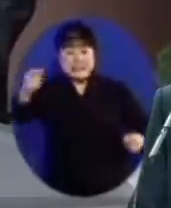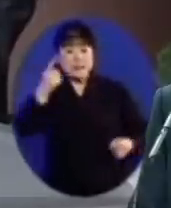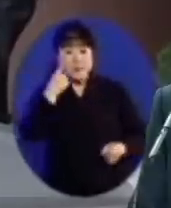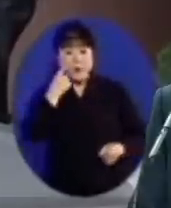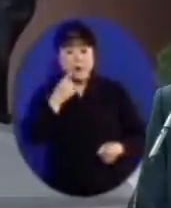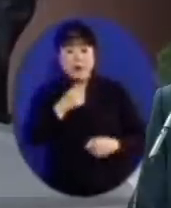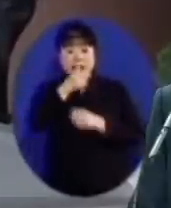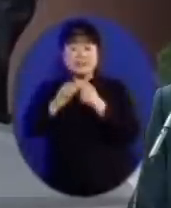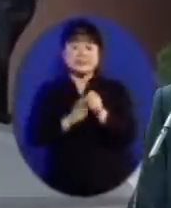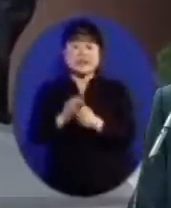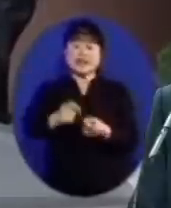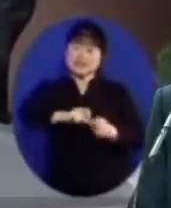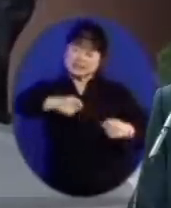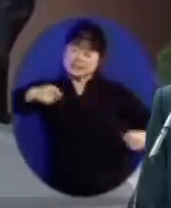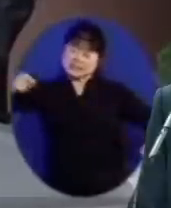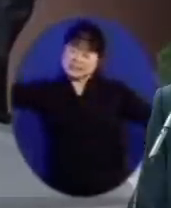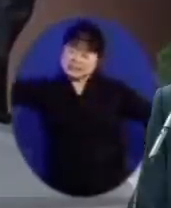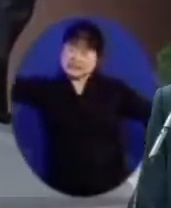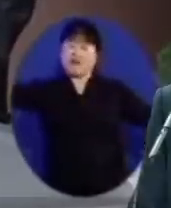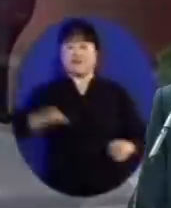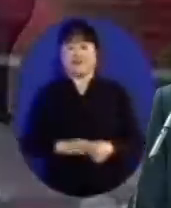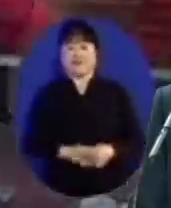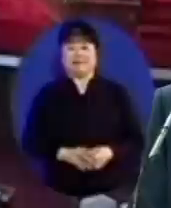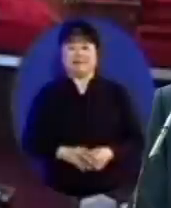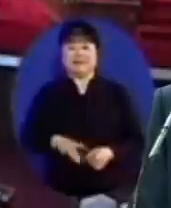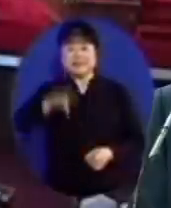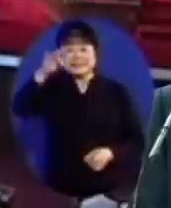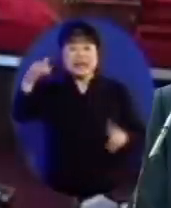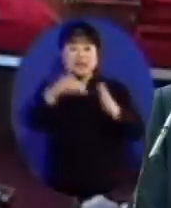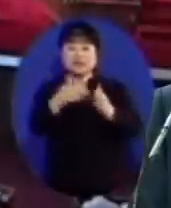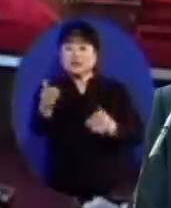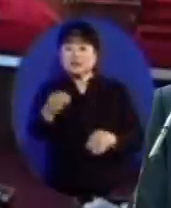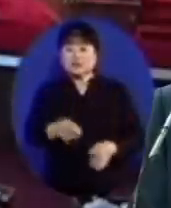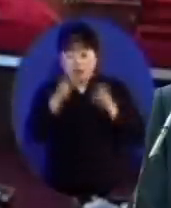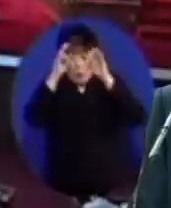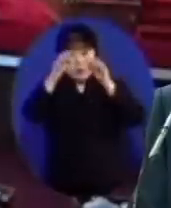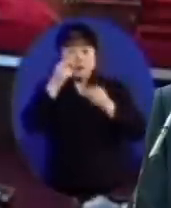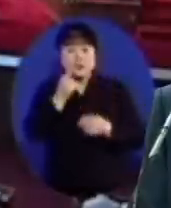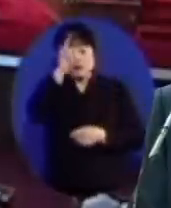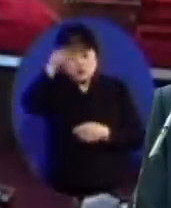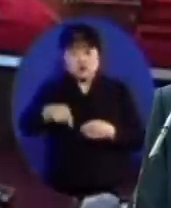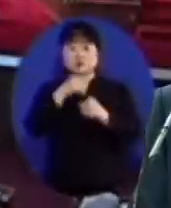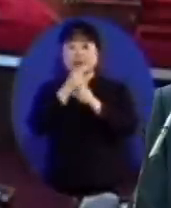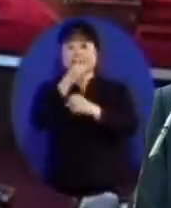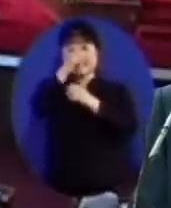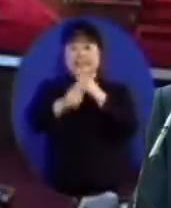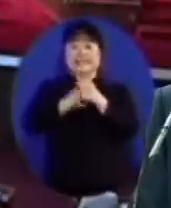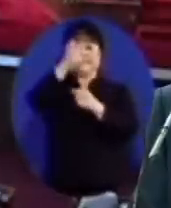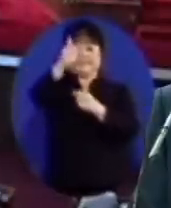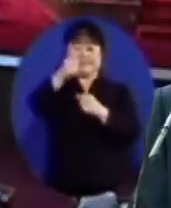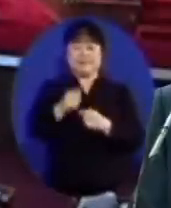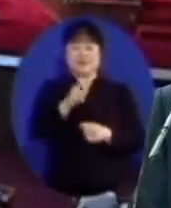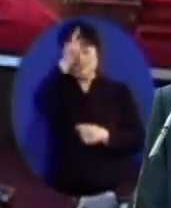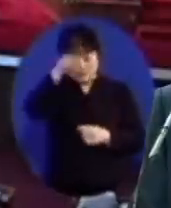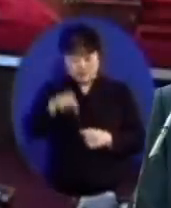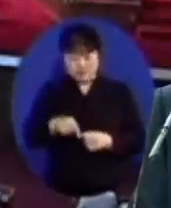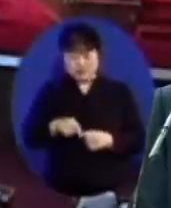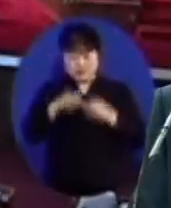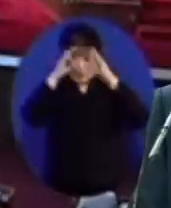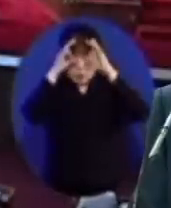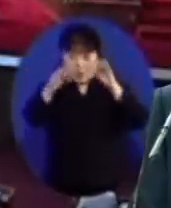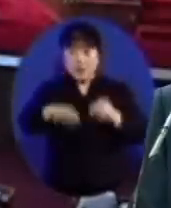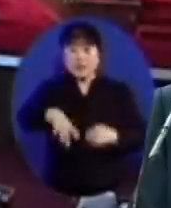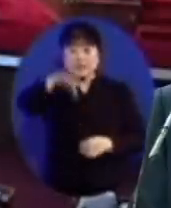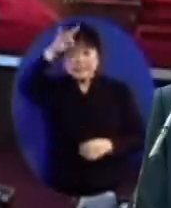하나님의 사랑이 얼마나 기냐, 시작과 끝이 안 보이는 우주를 만드신 하나님 것입니다. 여러분 우주를 보십시오. 이